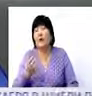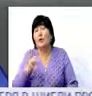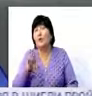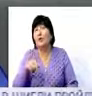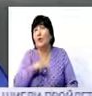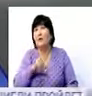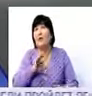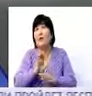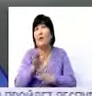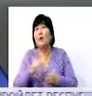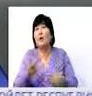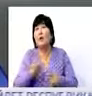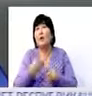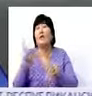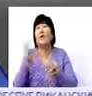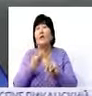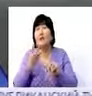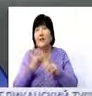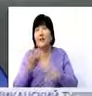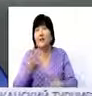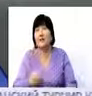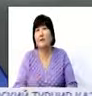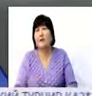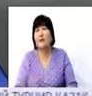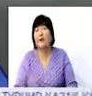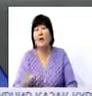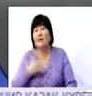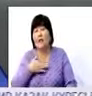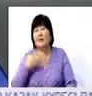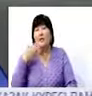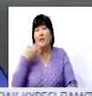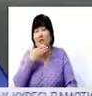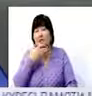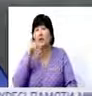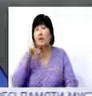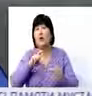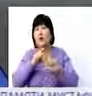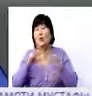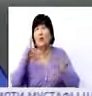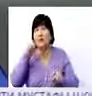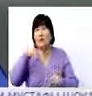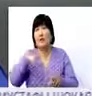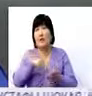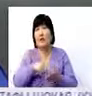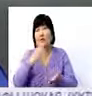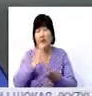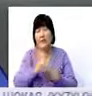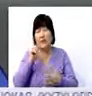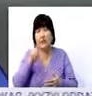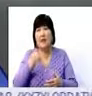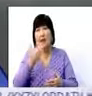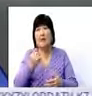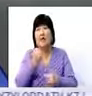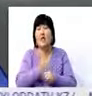самой продукции. И в-третьих, вот в нашем рисовом институте, знаете, в городе есть, да,